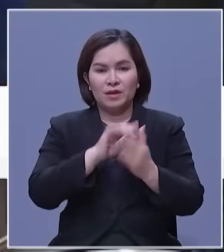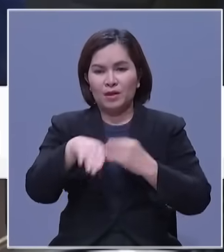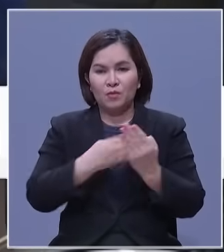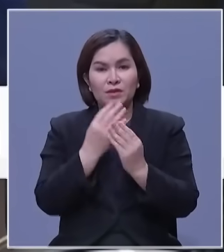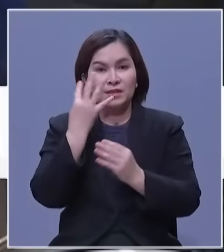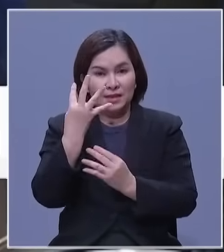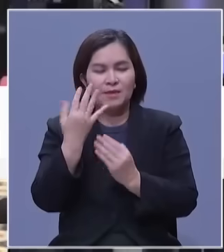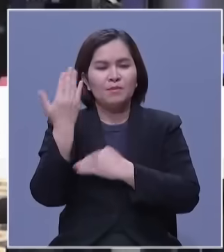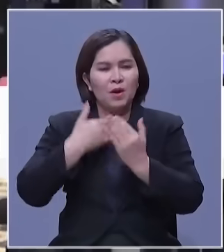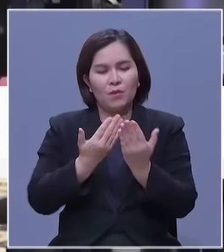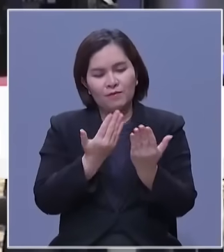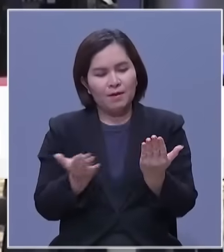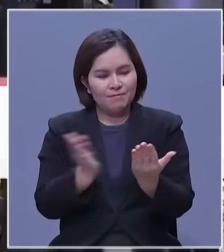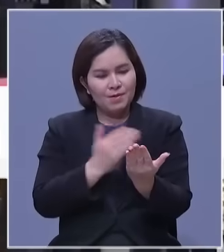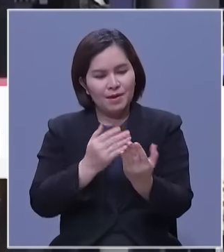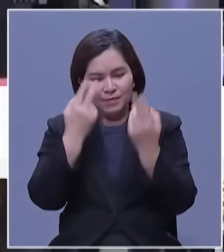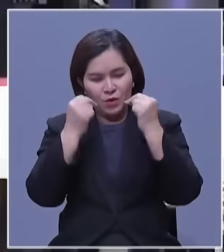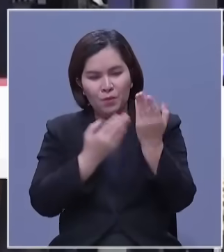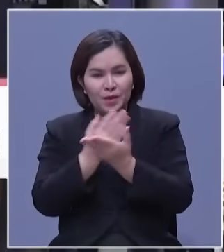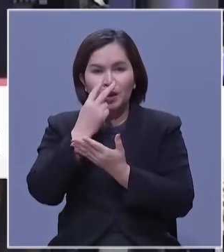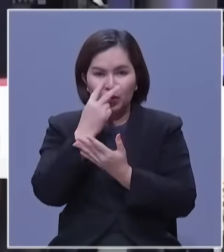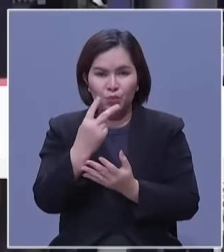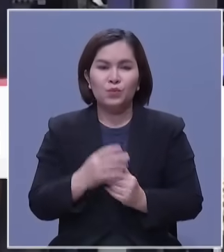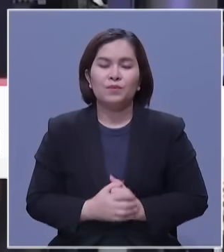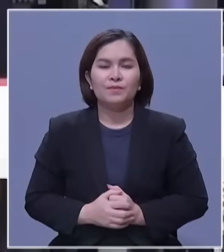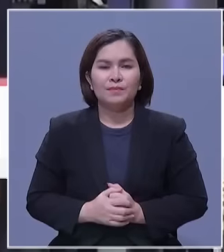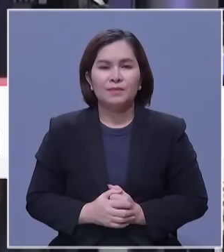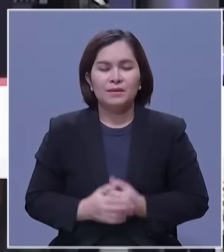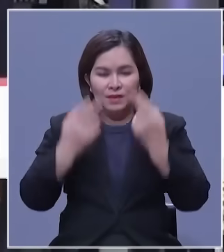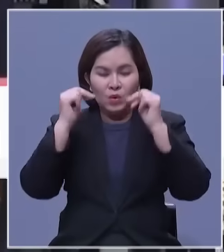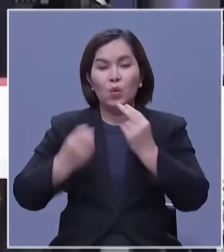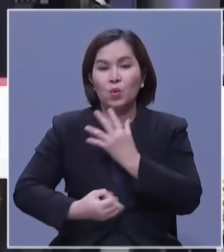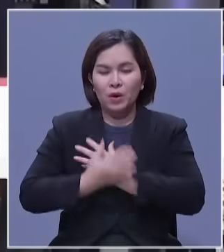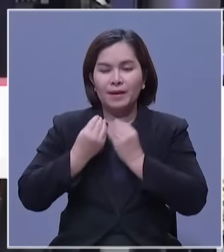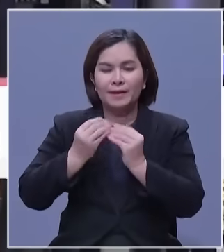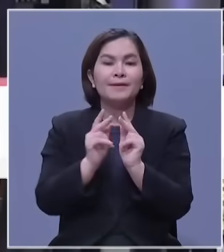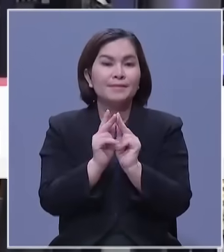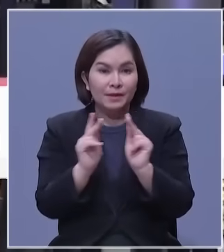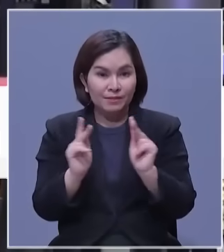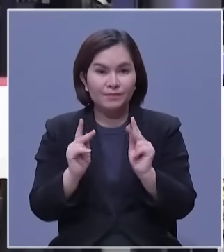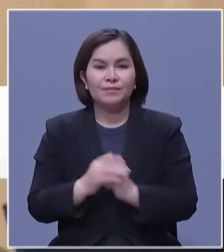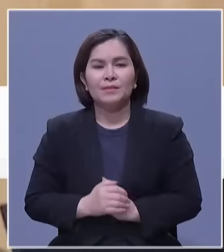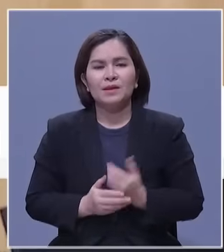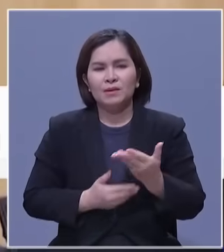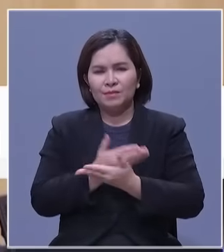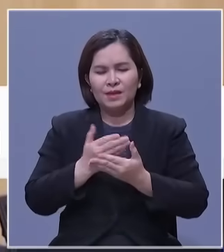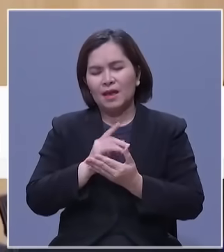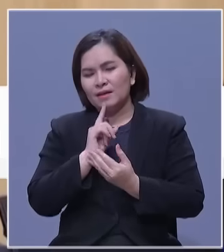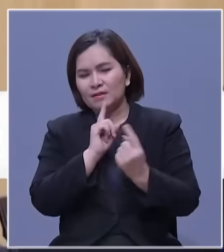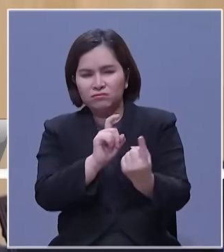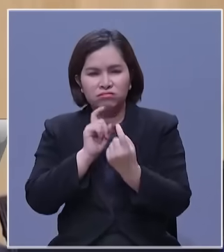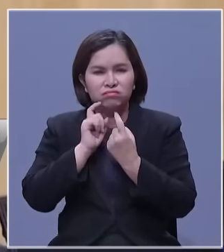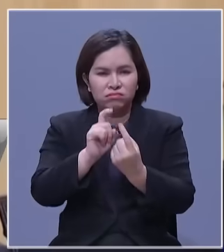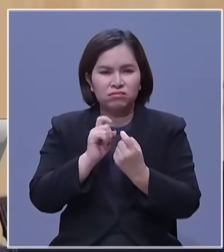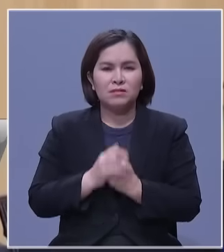คนมาให้ท่านนายกพิจารณาหลังจากนั้นท่านนายกได้เปิดโอกาสให้คณะกรรมการในที่ประชุมพิจารณาซักถาม